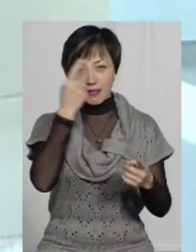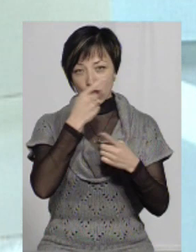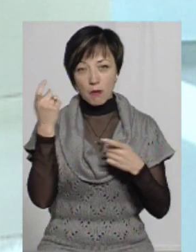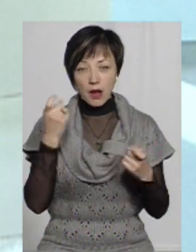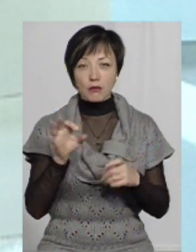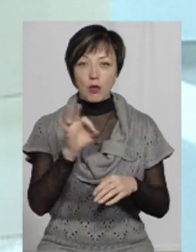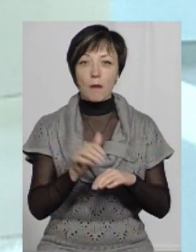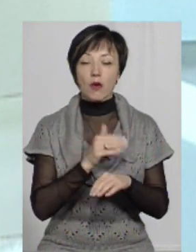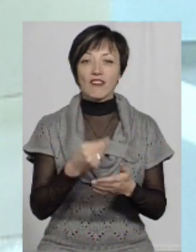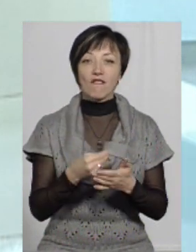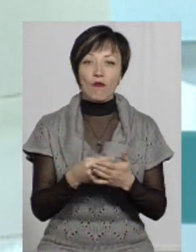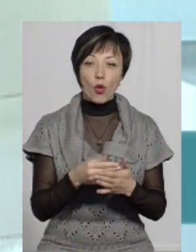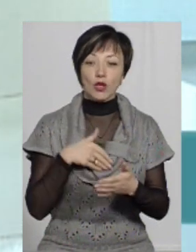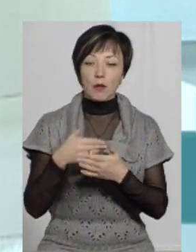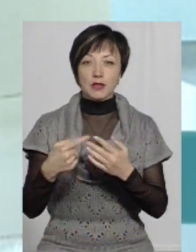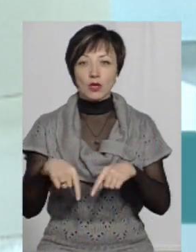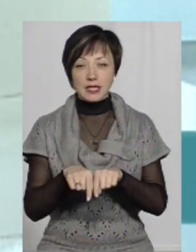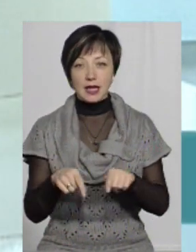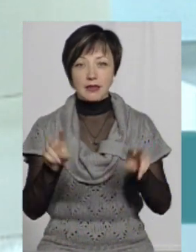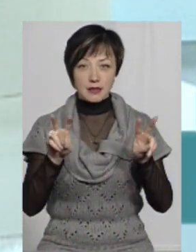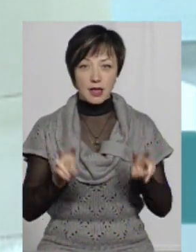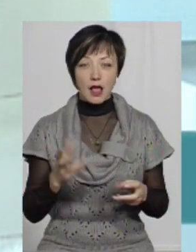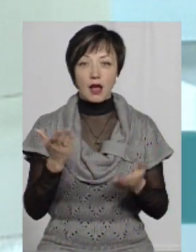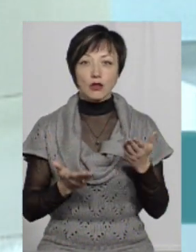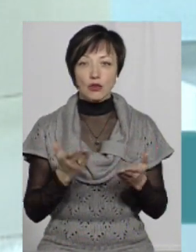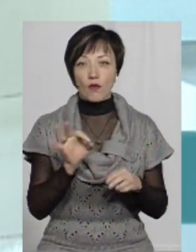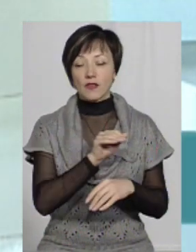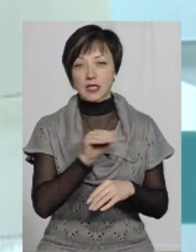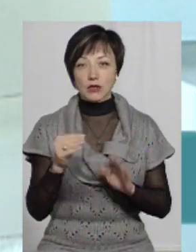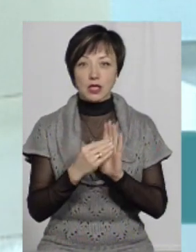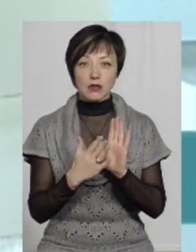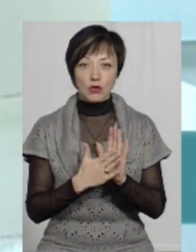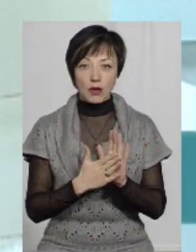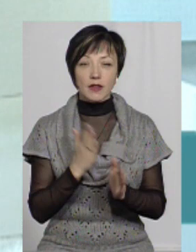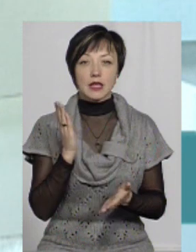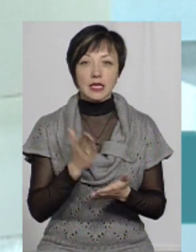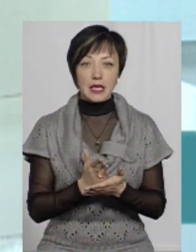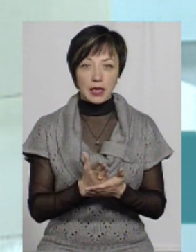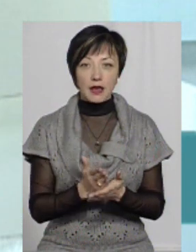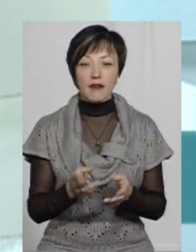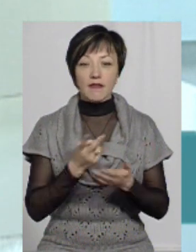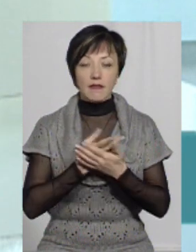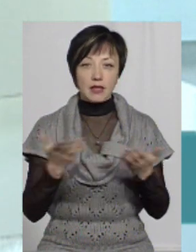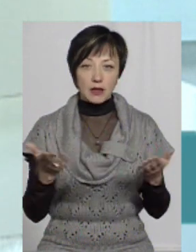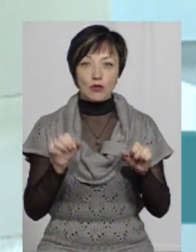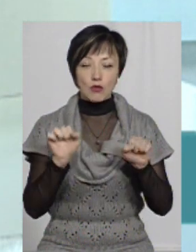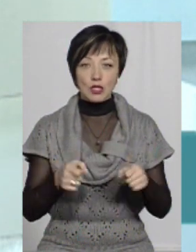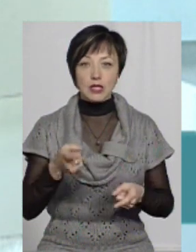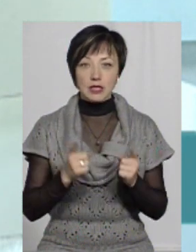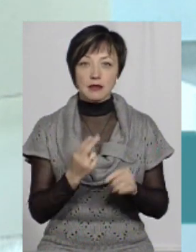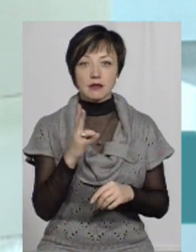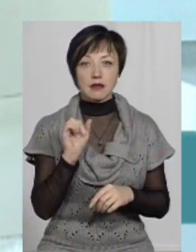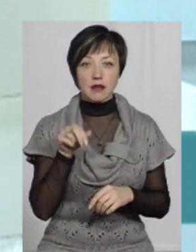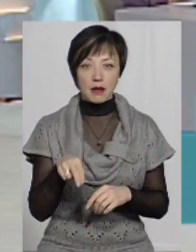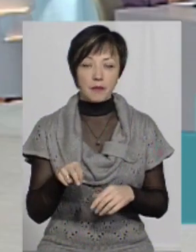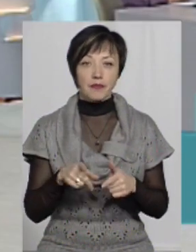про благодійні фонди, громадські організації, якщо вони офіційно зареєстровані, вона є відкритою, можна дійсно в ЦНАПі.